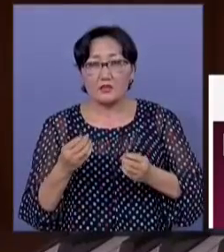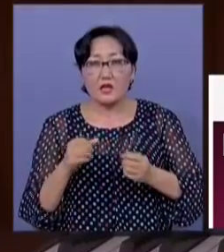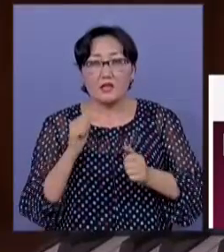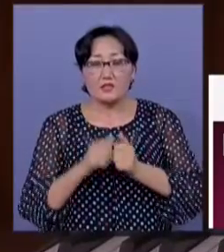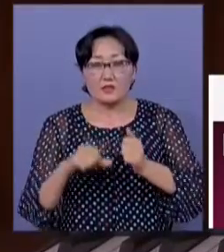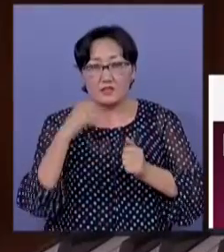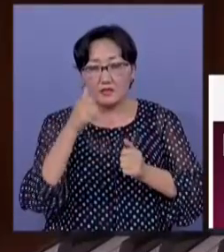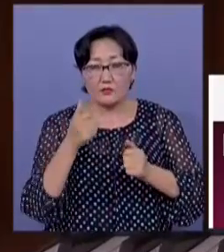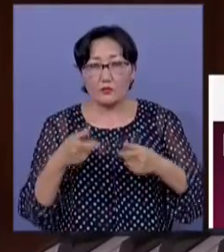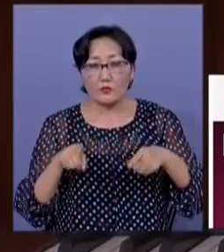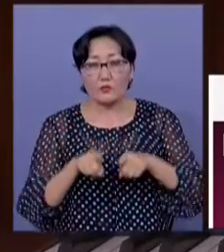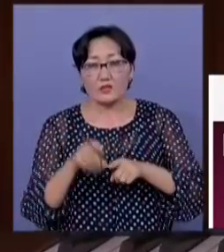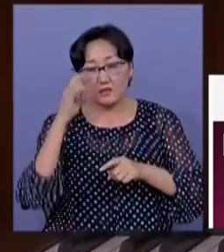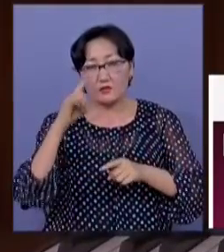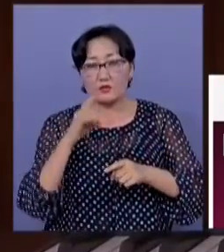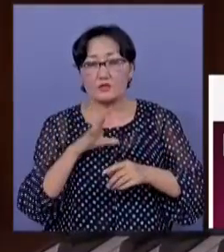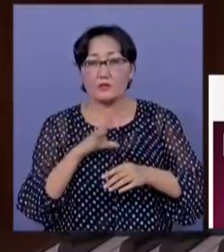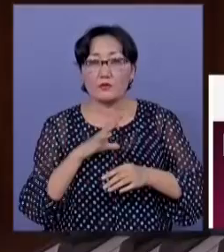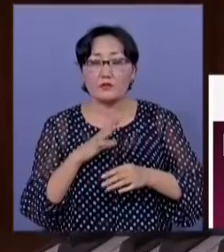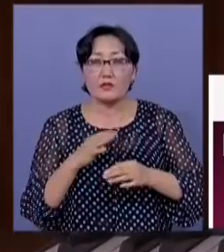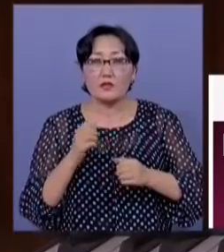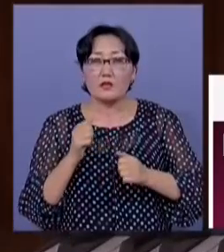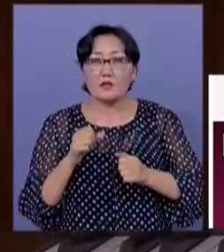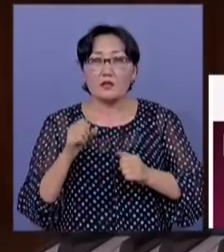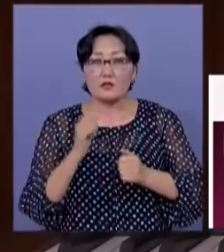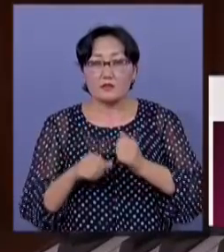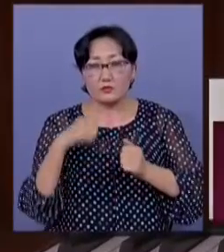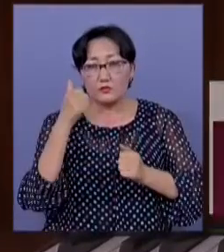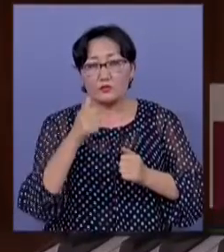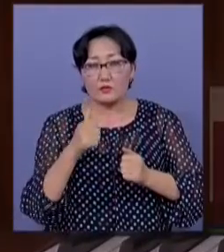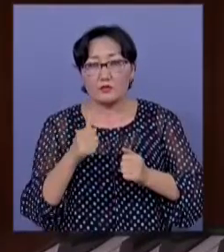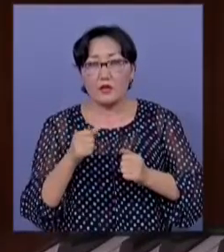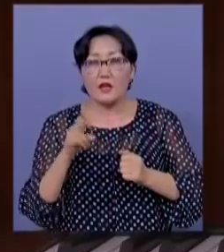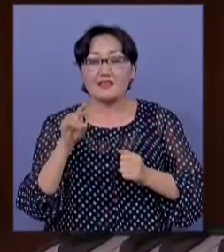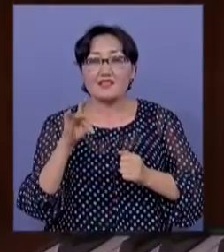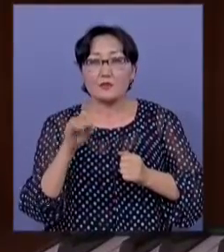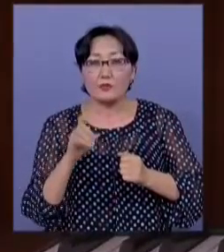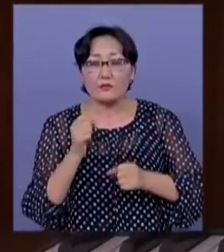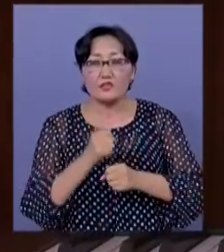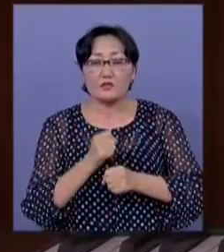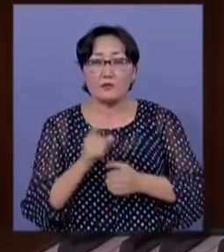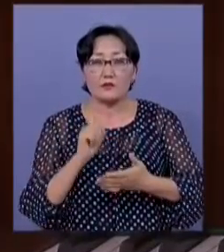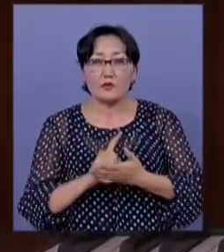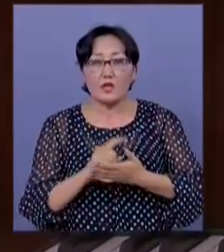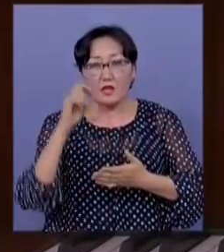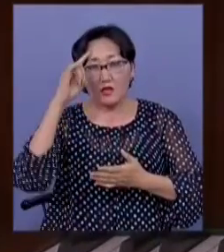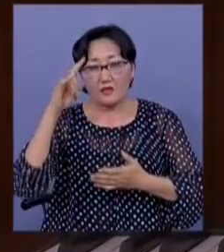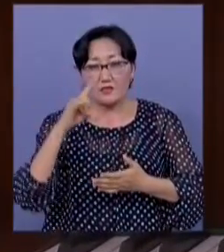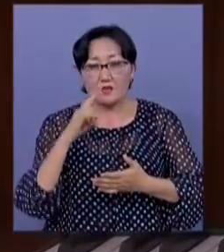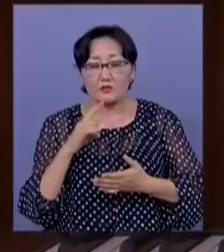сайын біз осында Қазақстанда болғаннан кейін жыл сайын оларға жеребевка жасағанда обязательно қазақтың